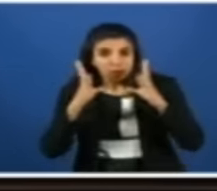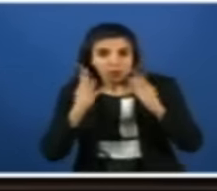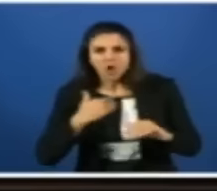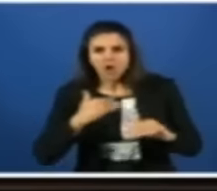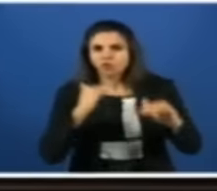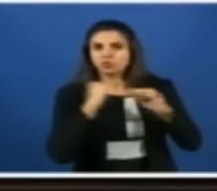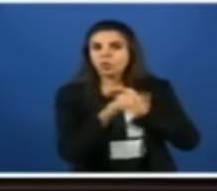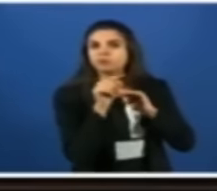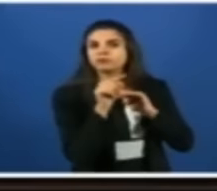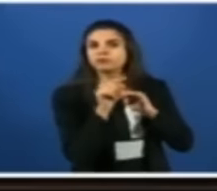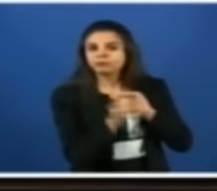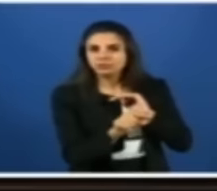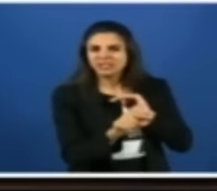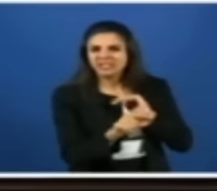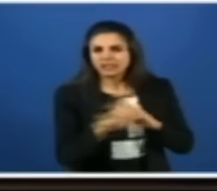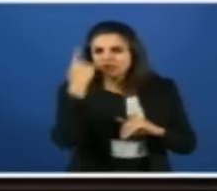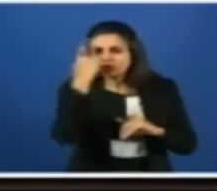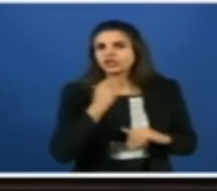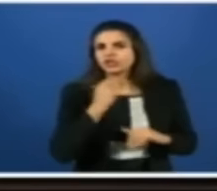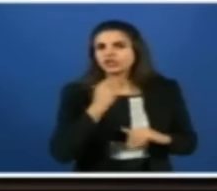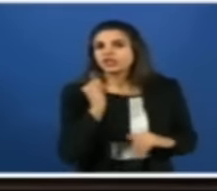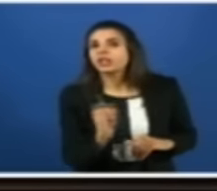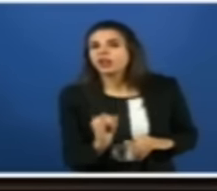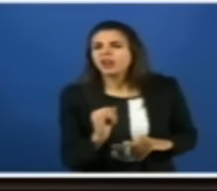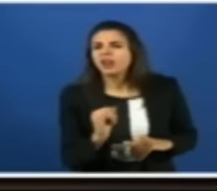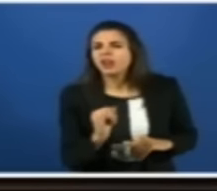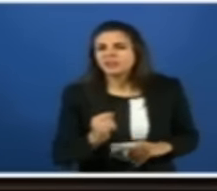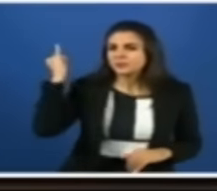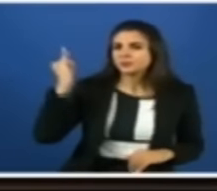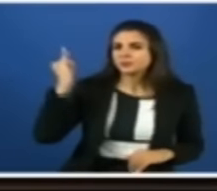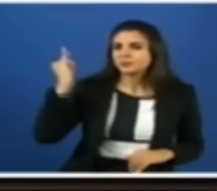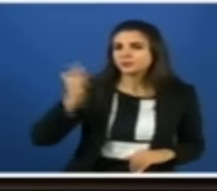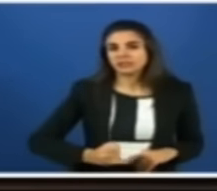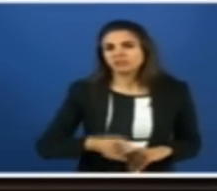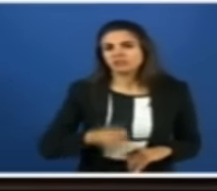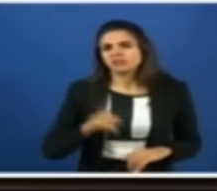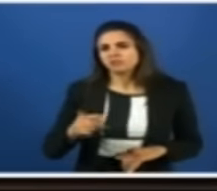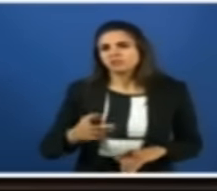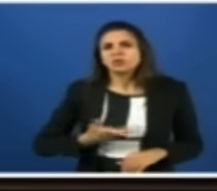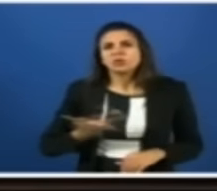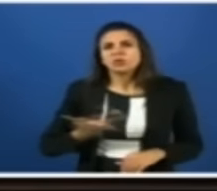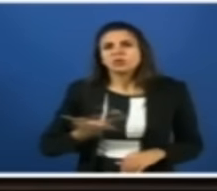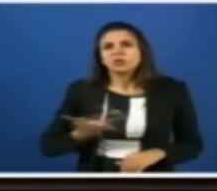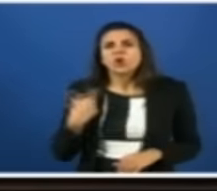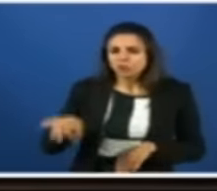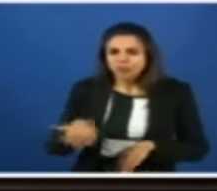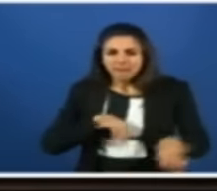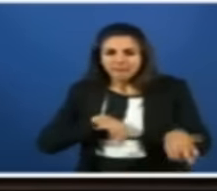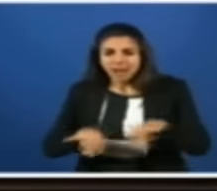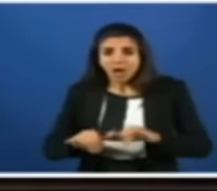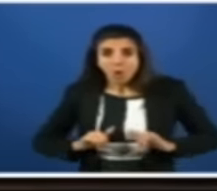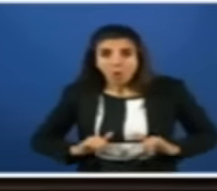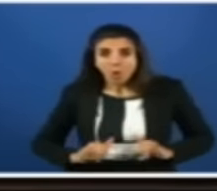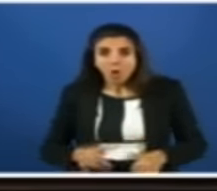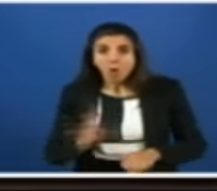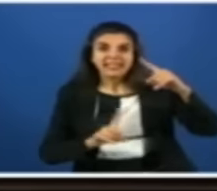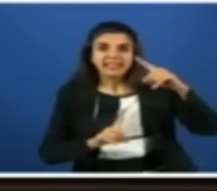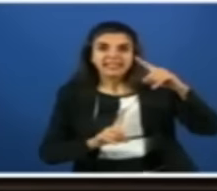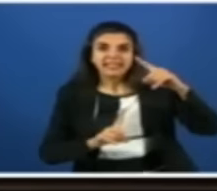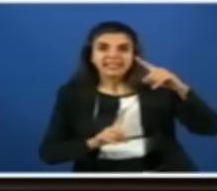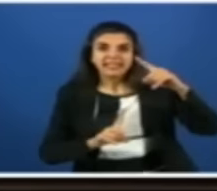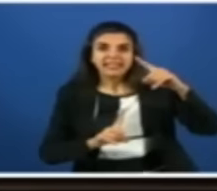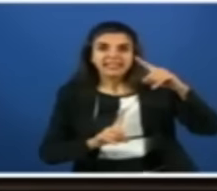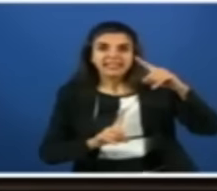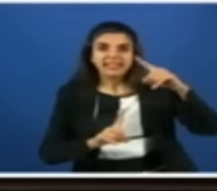aziz millet bu kirli, bu alçak, bu hain oyuna 15 Temmuz'da